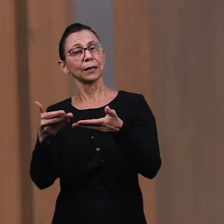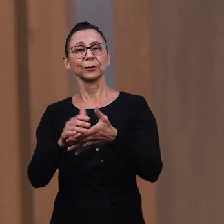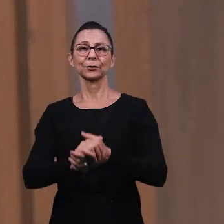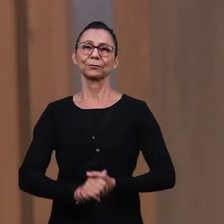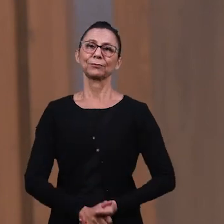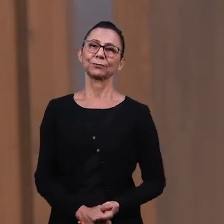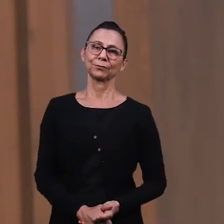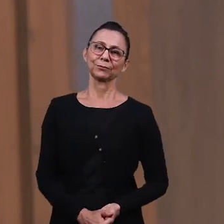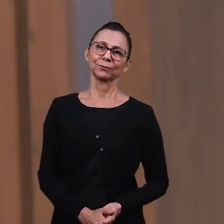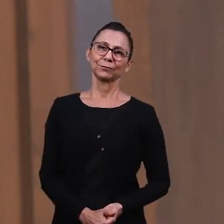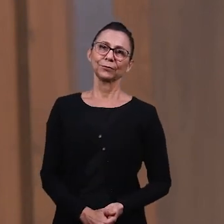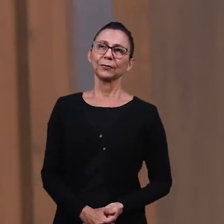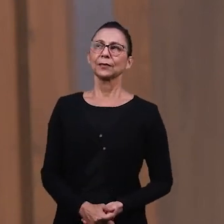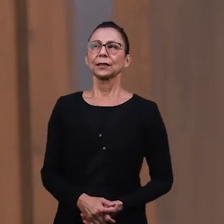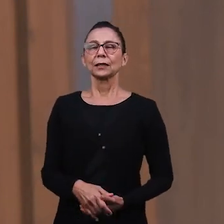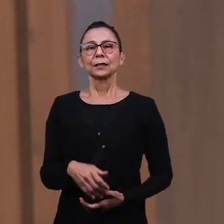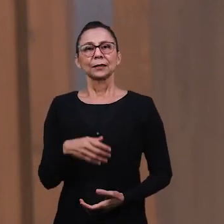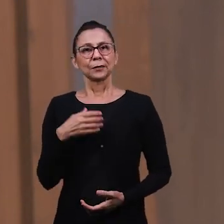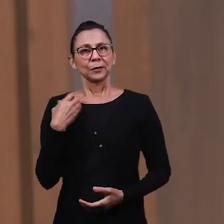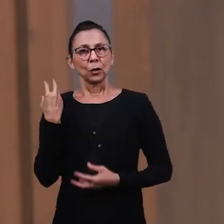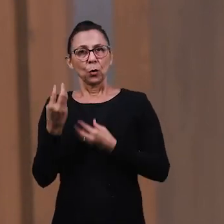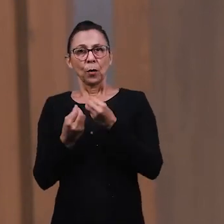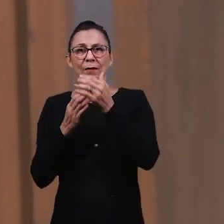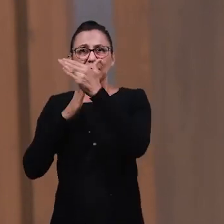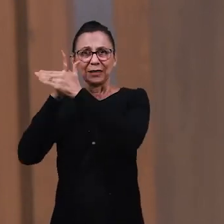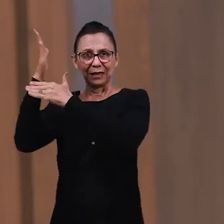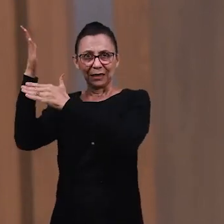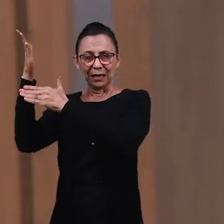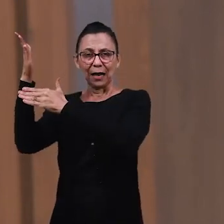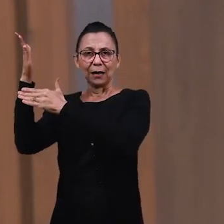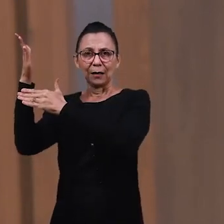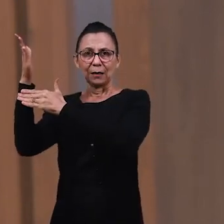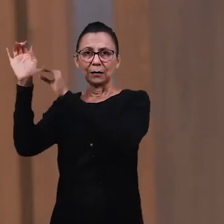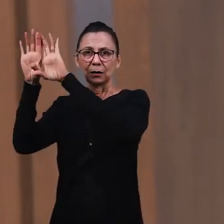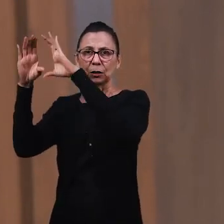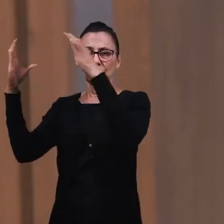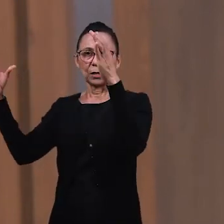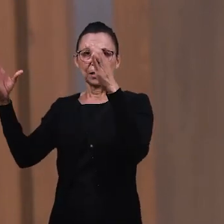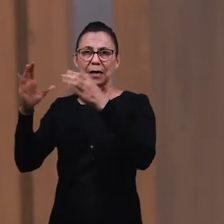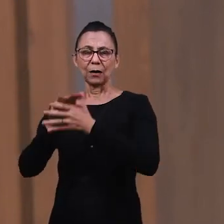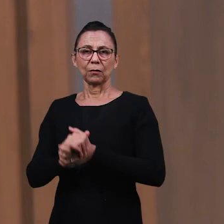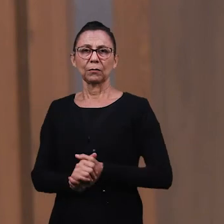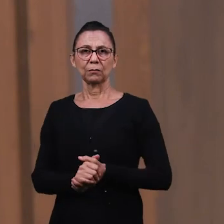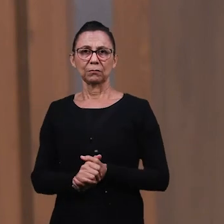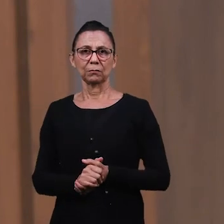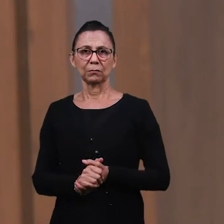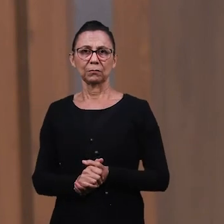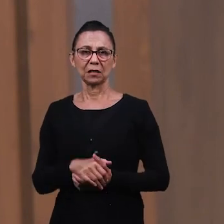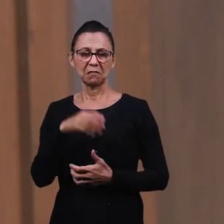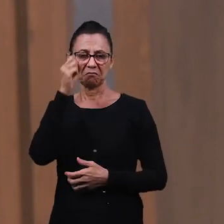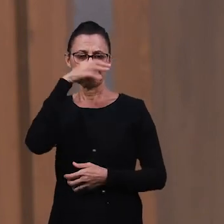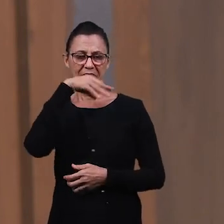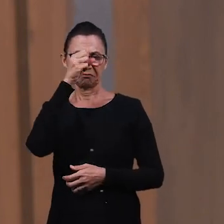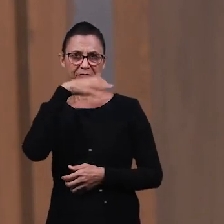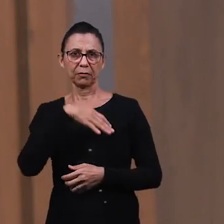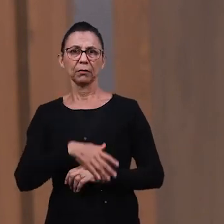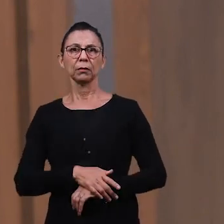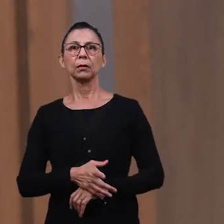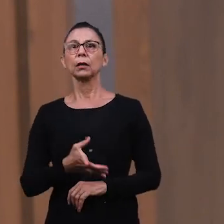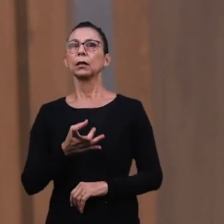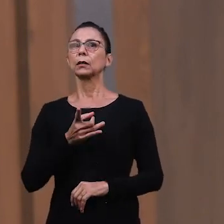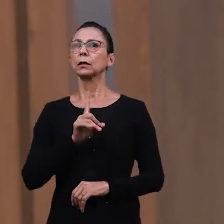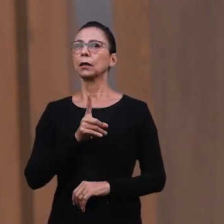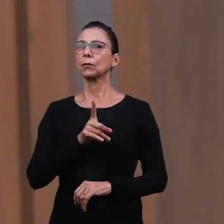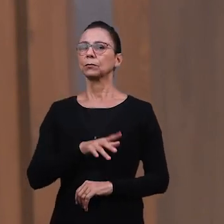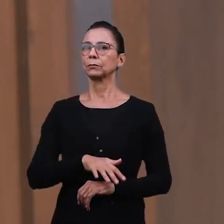à l'éternité n'importe comment. Quand nous acceptons l'appel de Dieu, il nous donne les habits de salut.